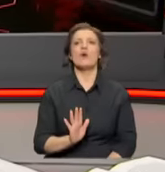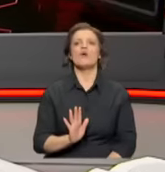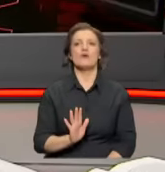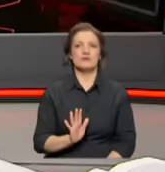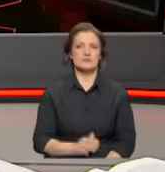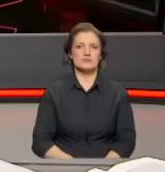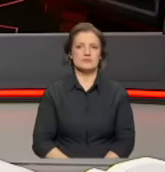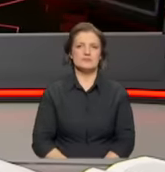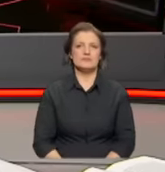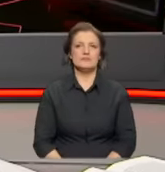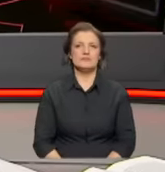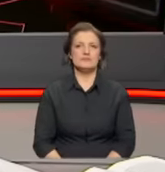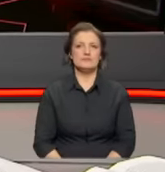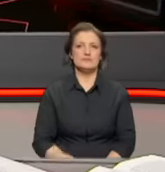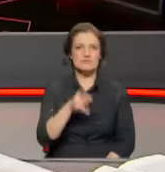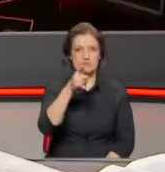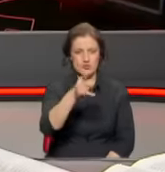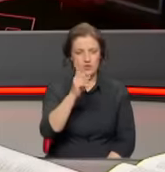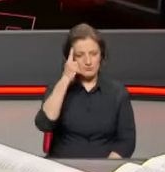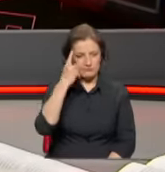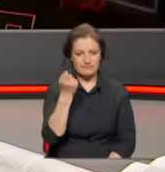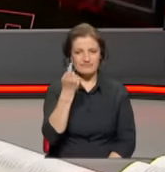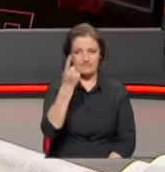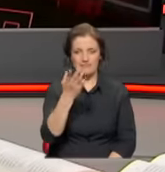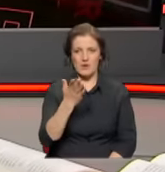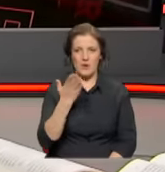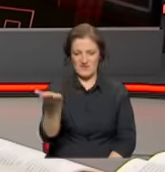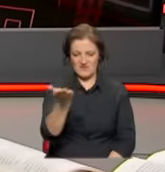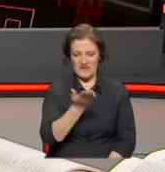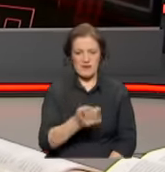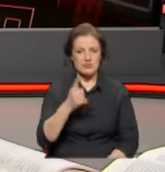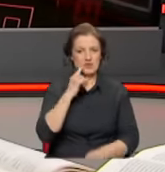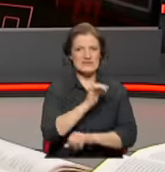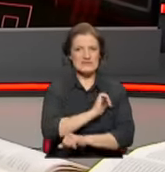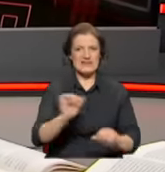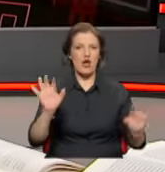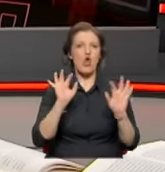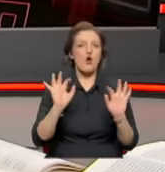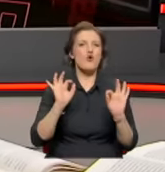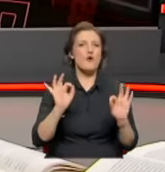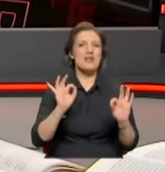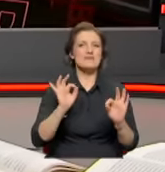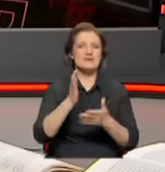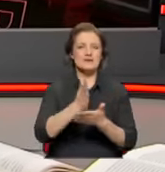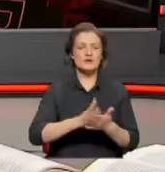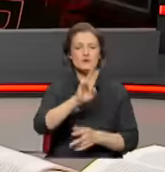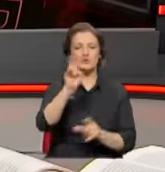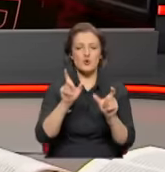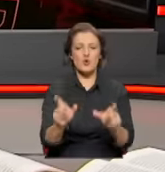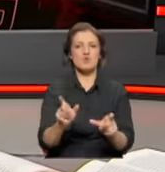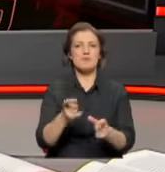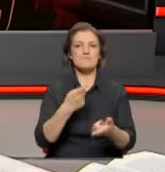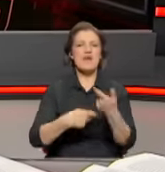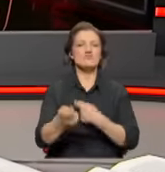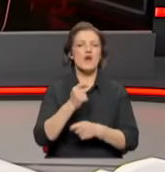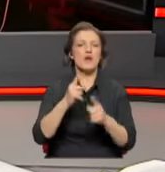mı öyle? Bu icat diye önümüze konan ve bu kadar zararın önemli bir bölümünü oluşturan şu kur korumalı mevduat